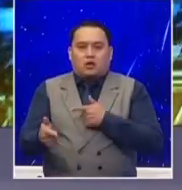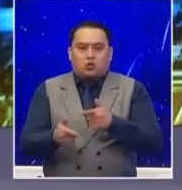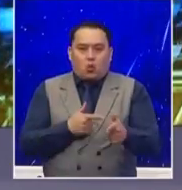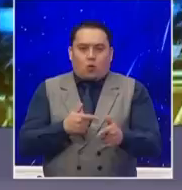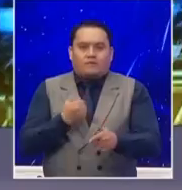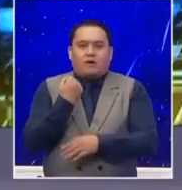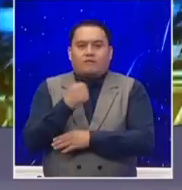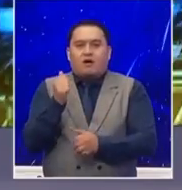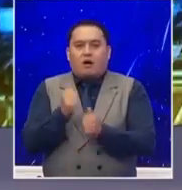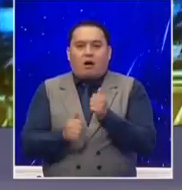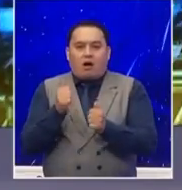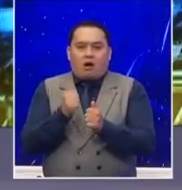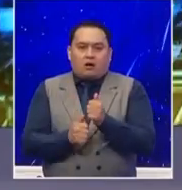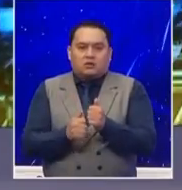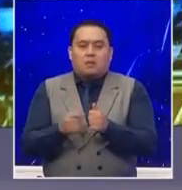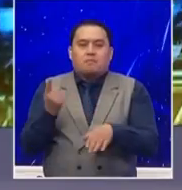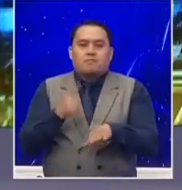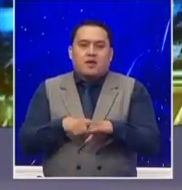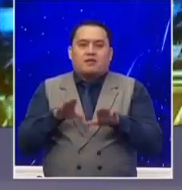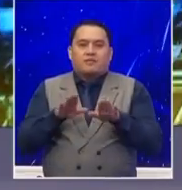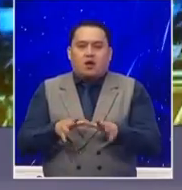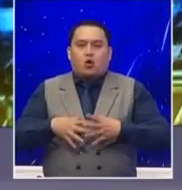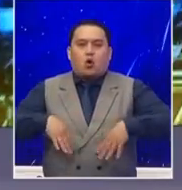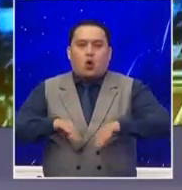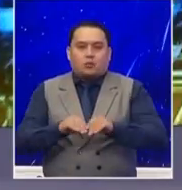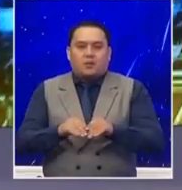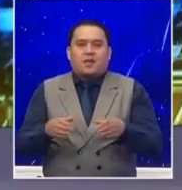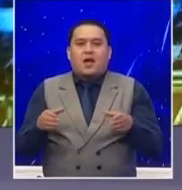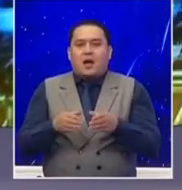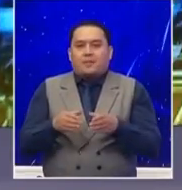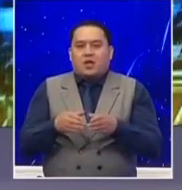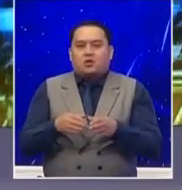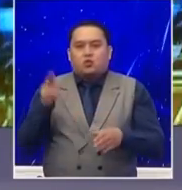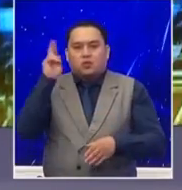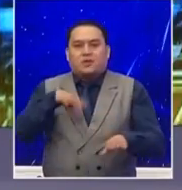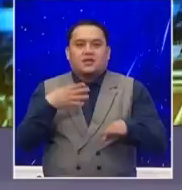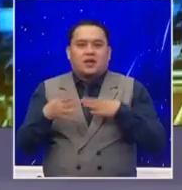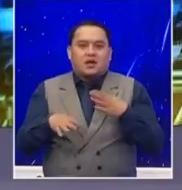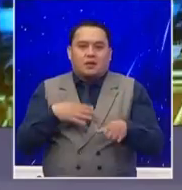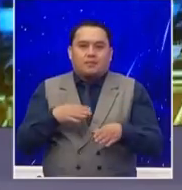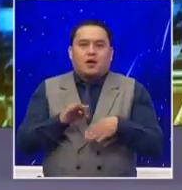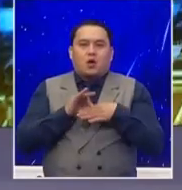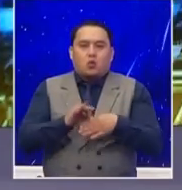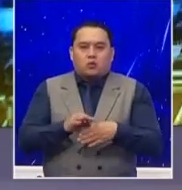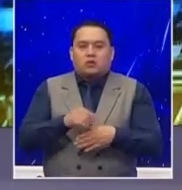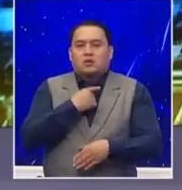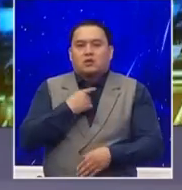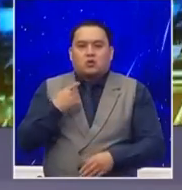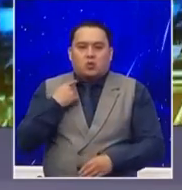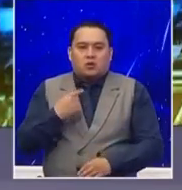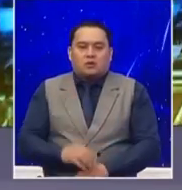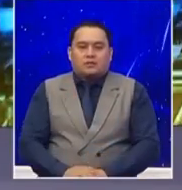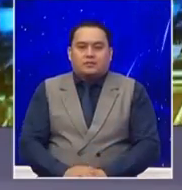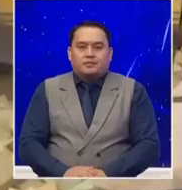намерены выиграть в каждом из них и занять первое место в общекомандном зачете. Масштабный учебно-тренировочный сбор проходит в областном